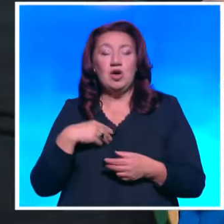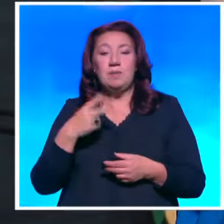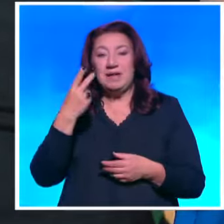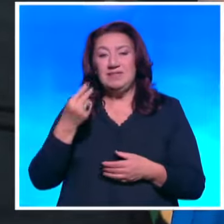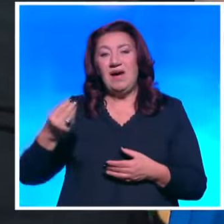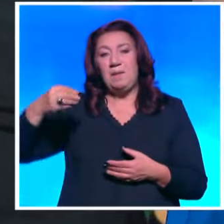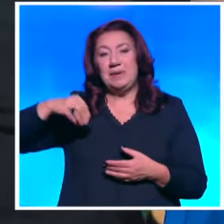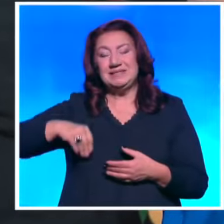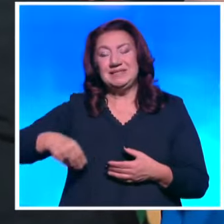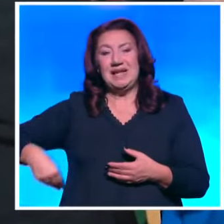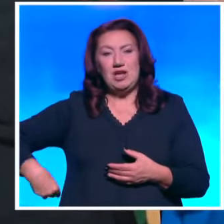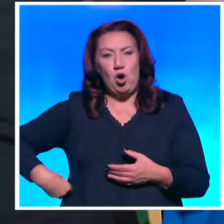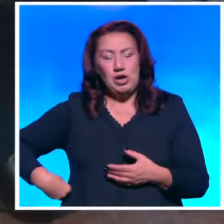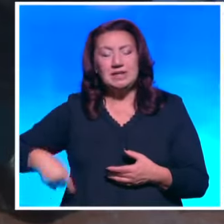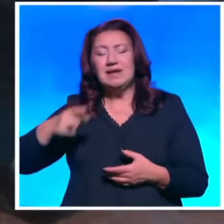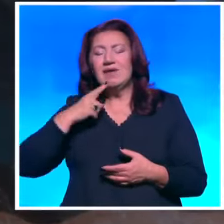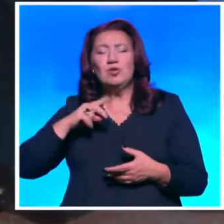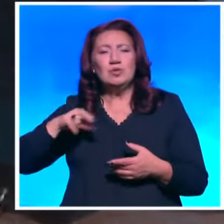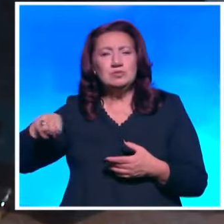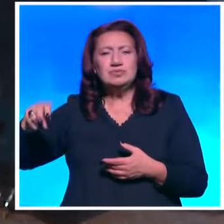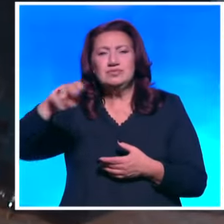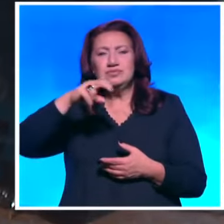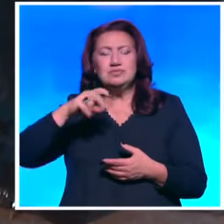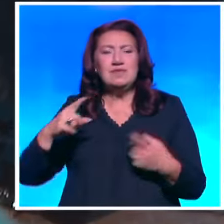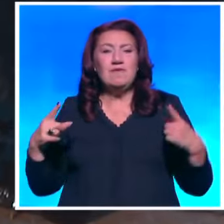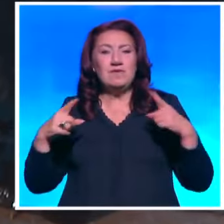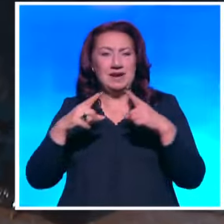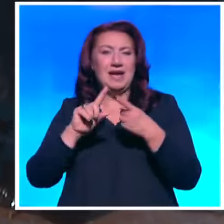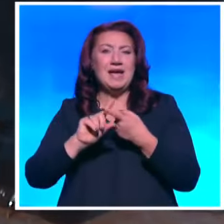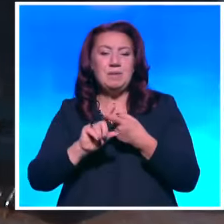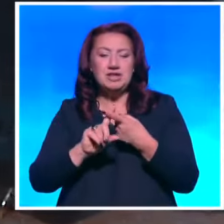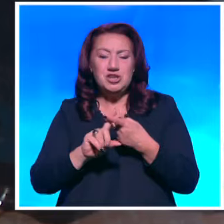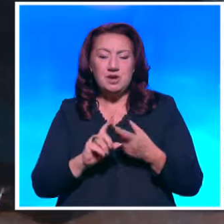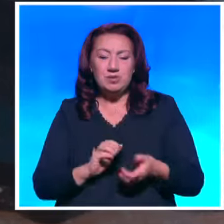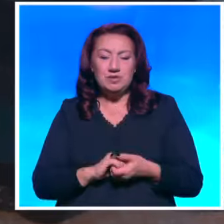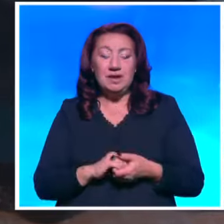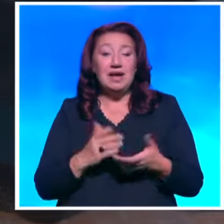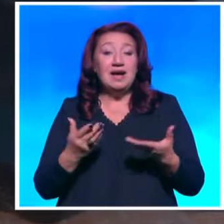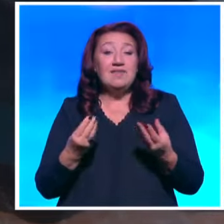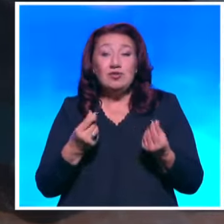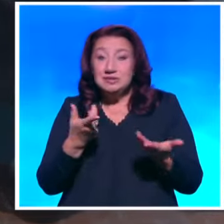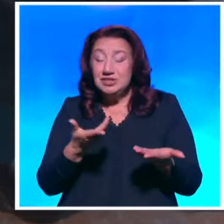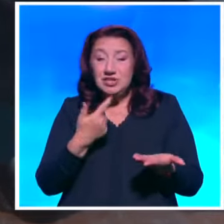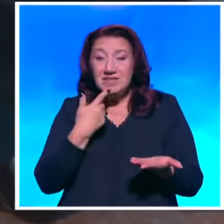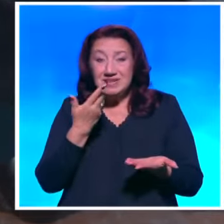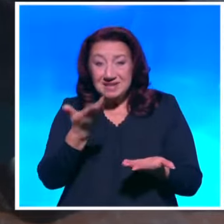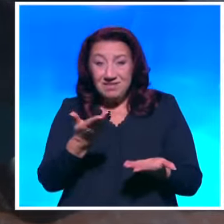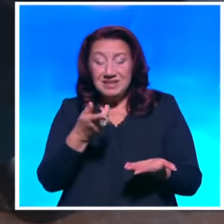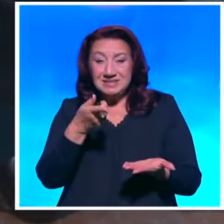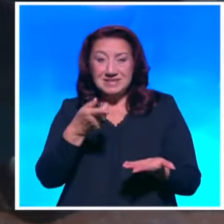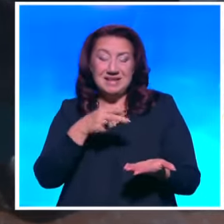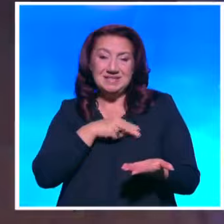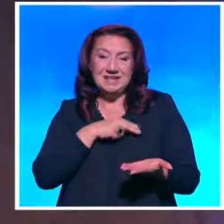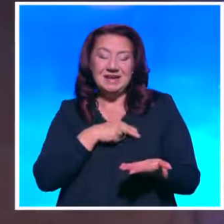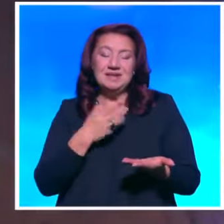покори най-високия връх на Килиманджаро. Какво значи за вас това отличие? Огромно признание за